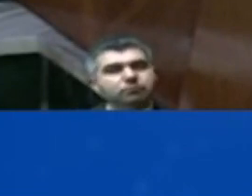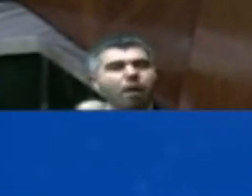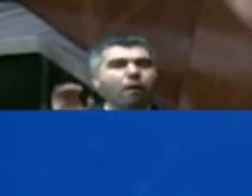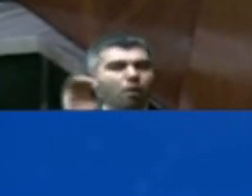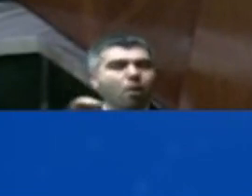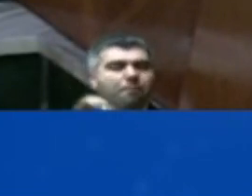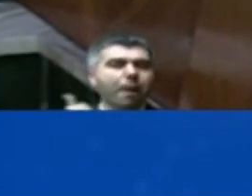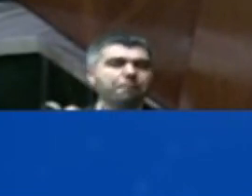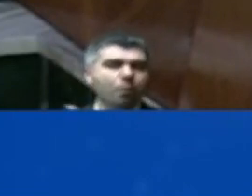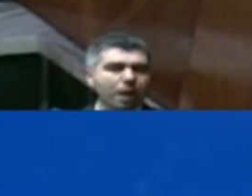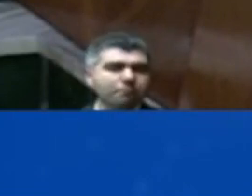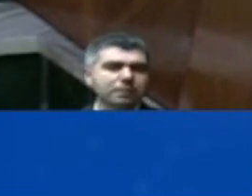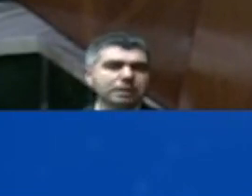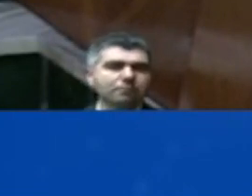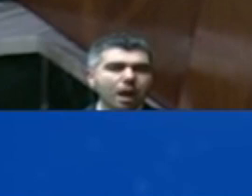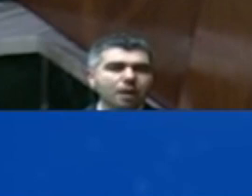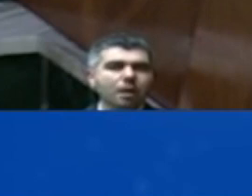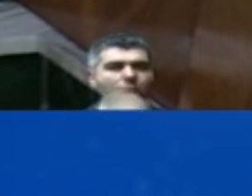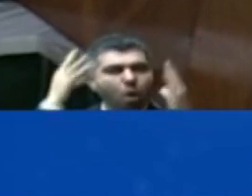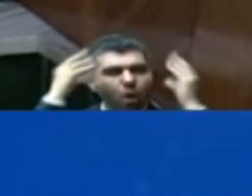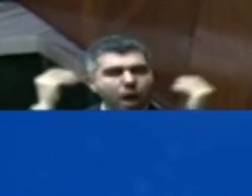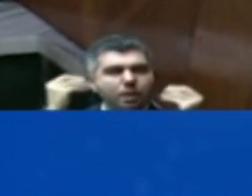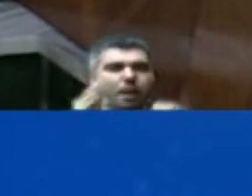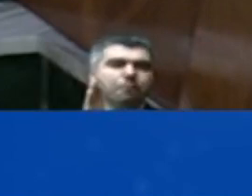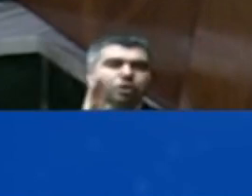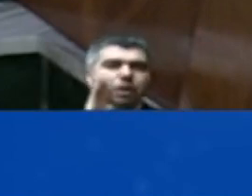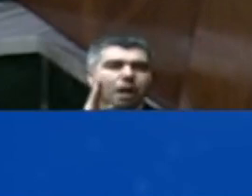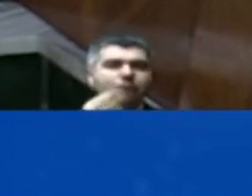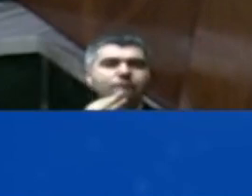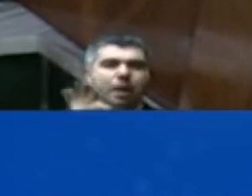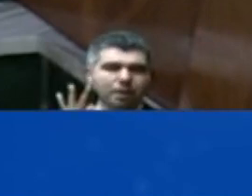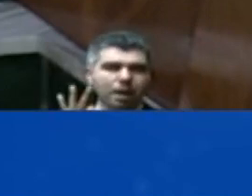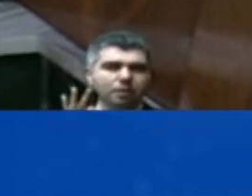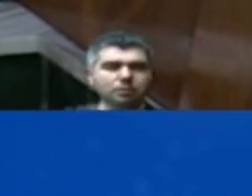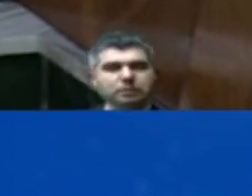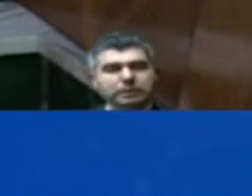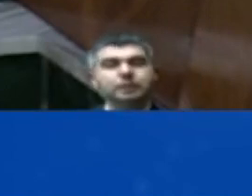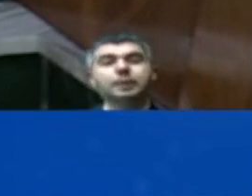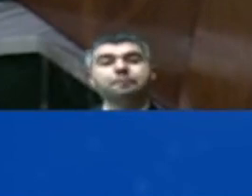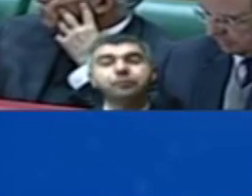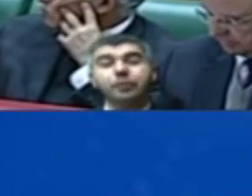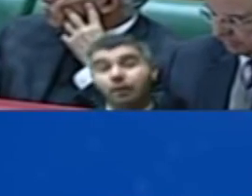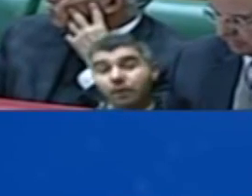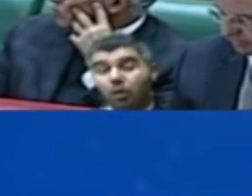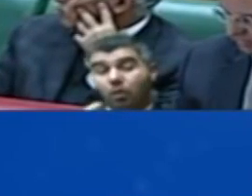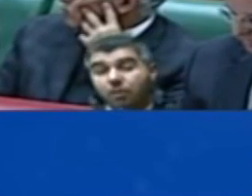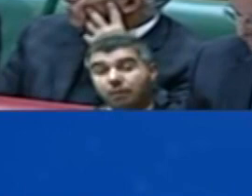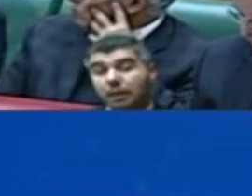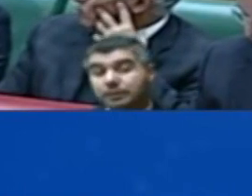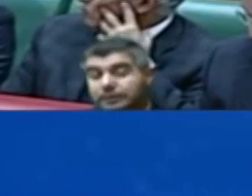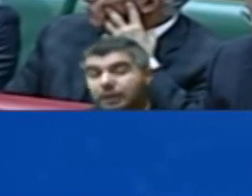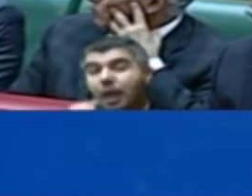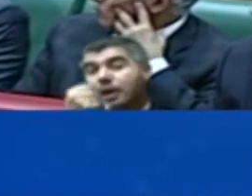الاوروبيه، اسبانيا، فرنسا، هولندا، بلجيكا وغيرها من الدول. في اطار هذا الحصيص تتكون هناك لجان تقنيه